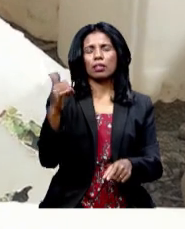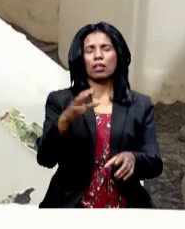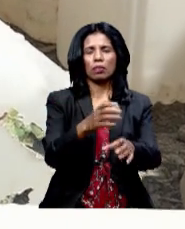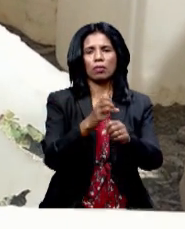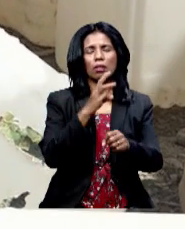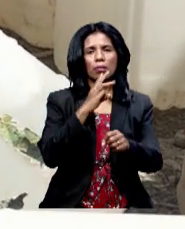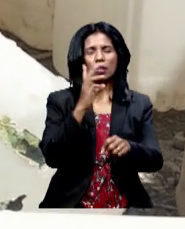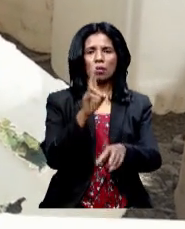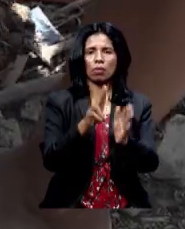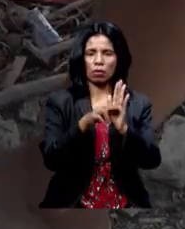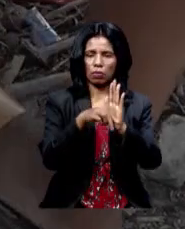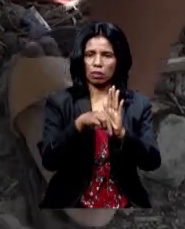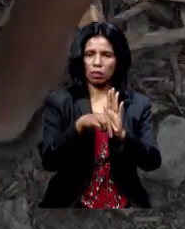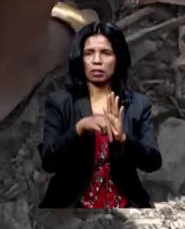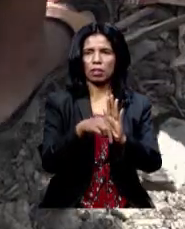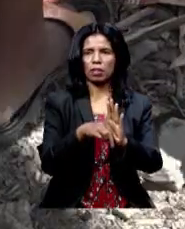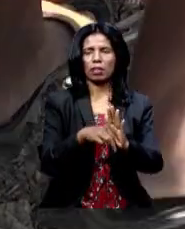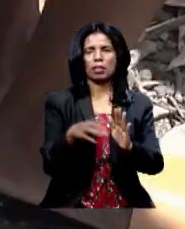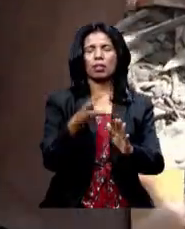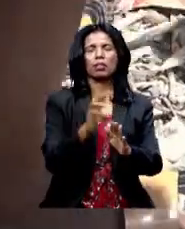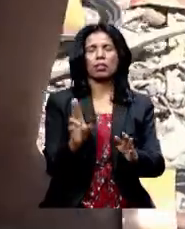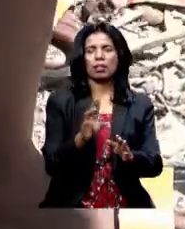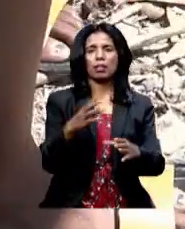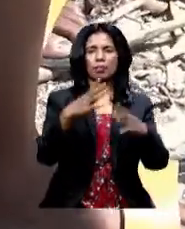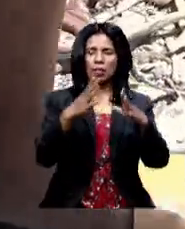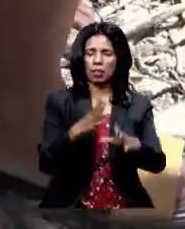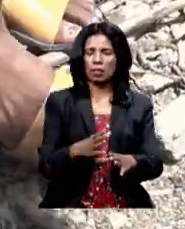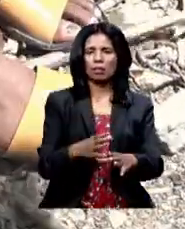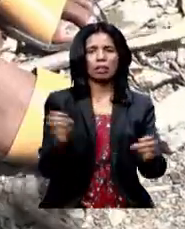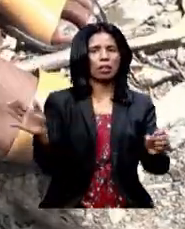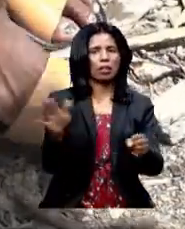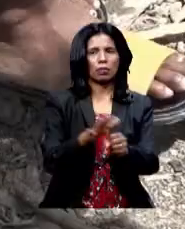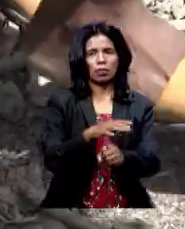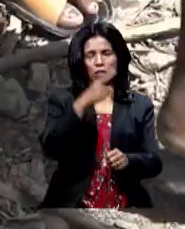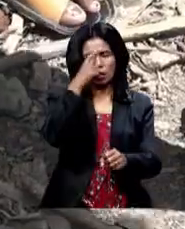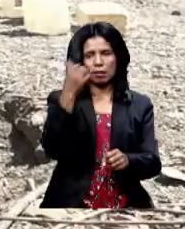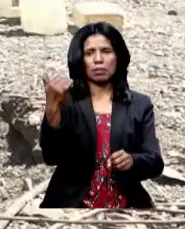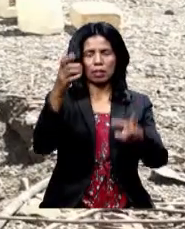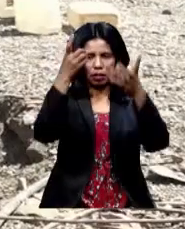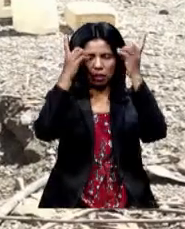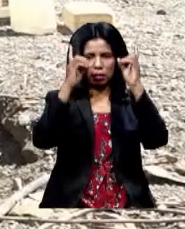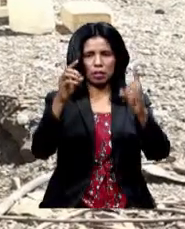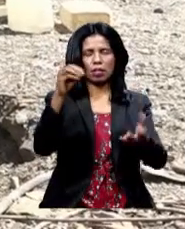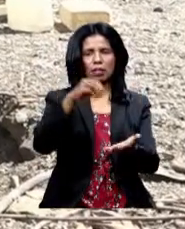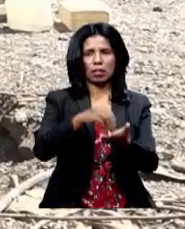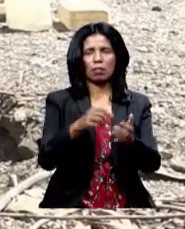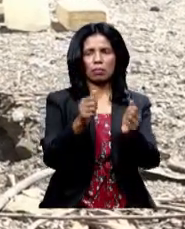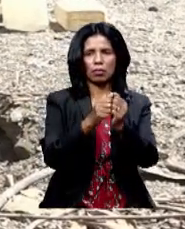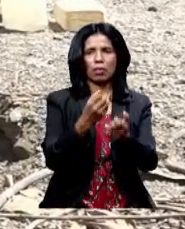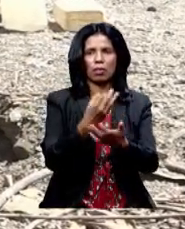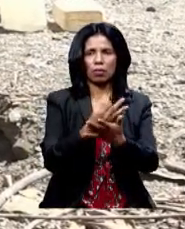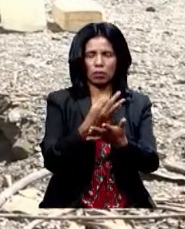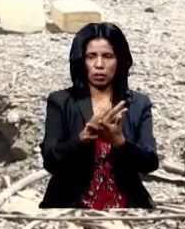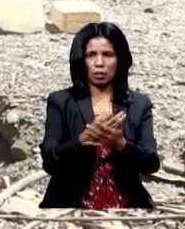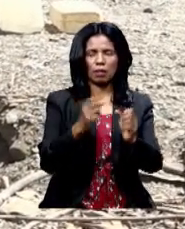tuir oras, dala ruman, zergeng ne be sira ense la konsege na konu, no sira decidi, hori tau hamutu fale osan, nu ne